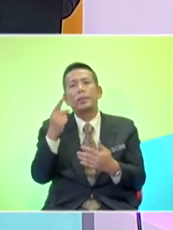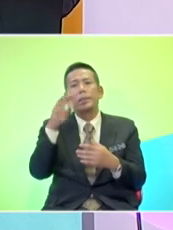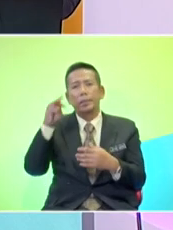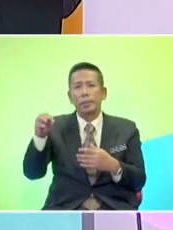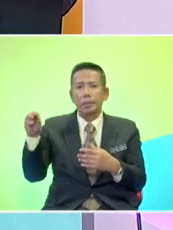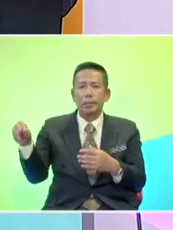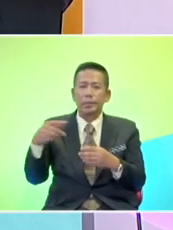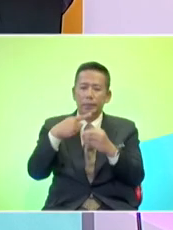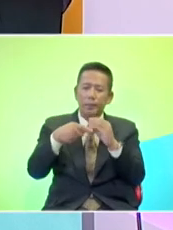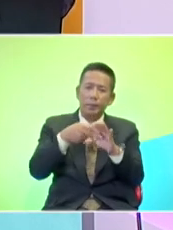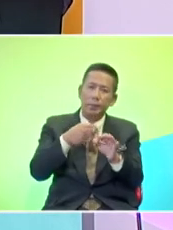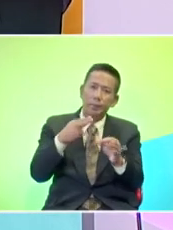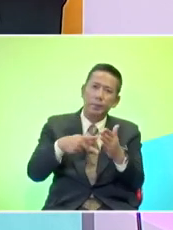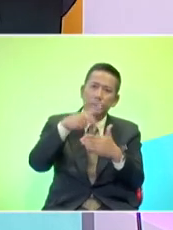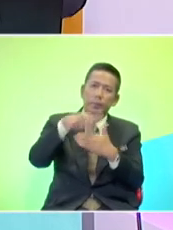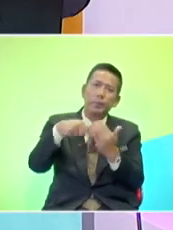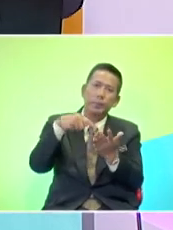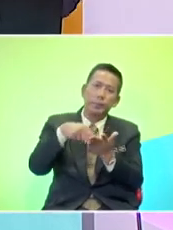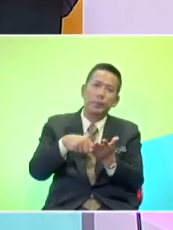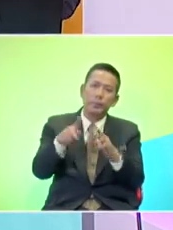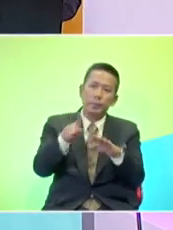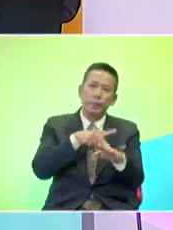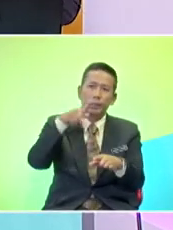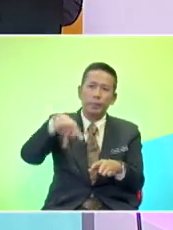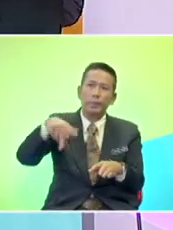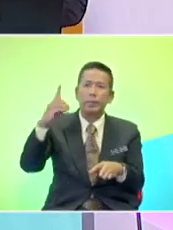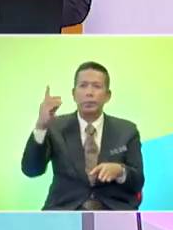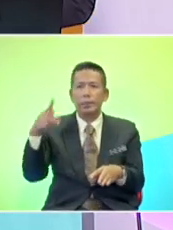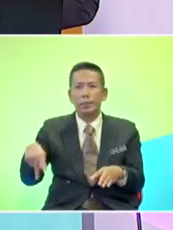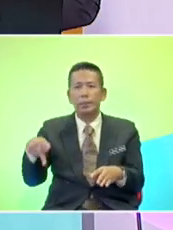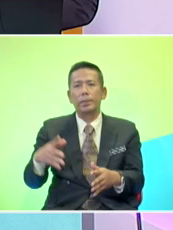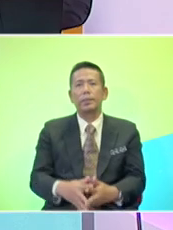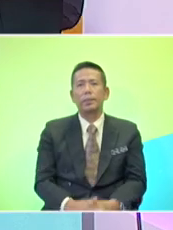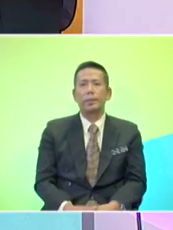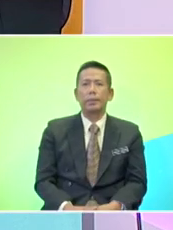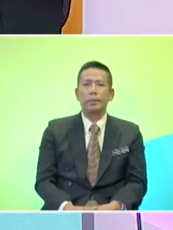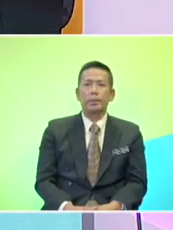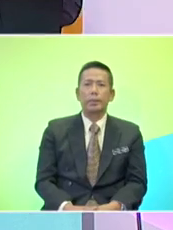penghasilan produk itu sendiri di sepanjang PDP itu berlangsung oke